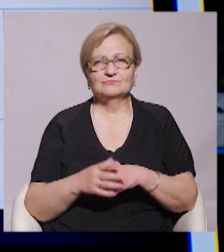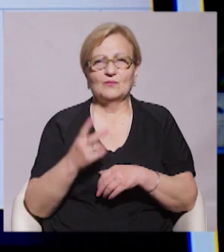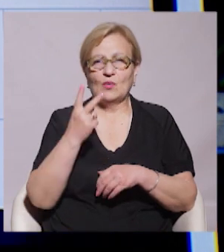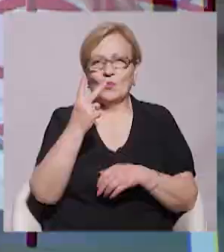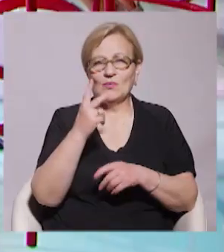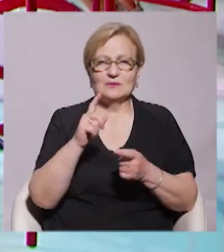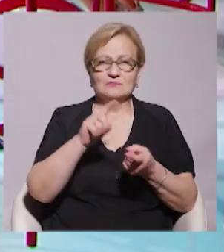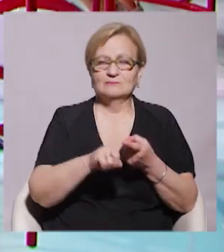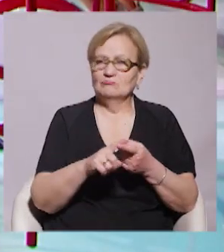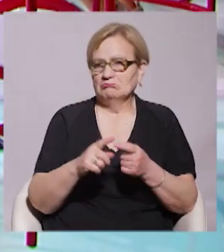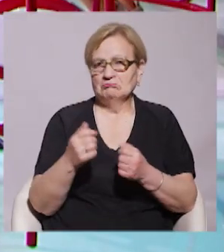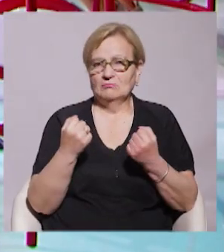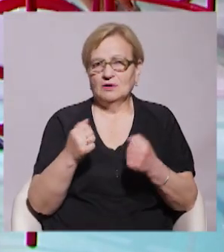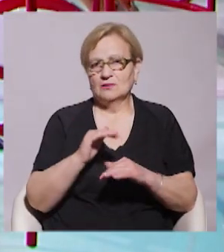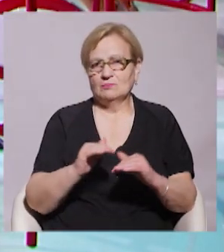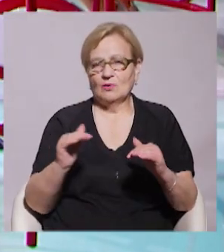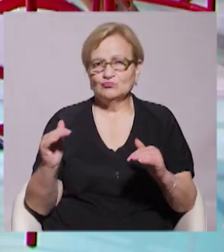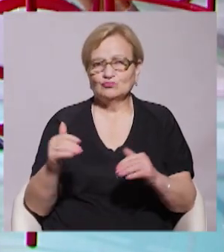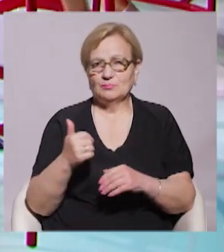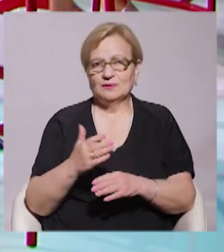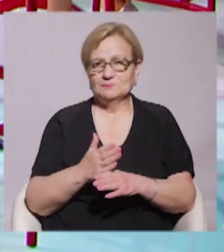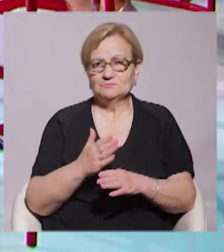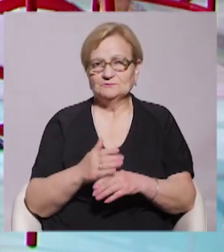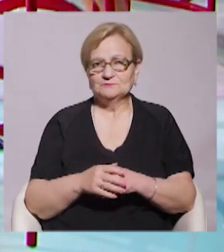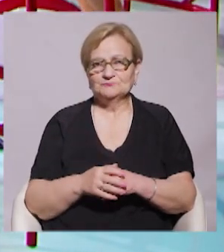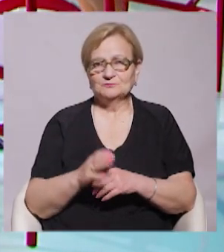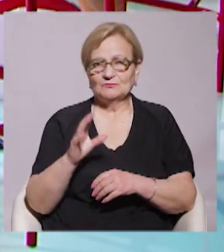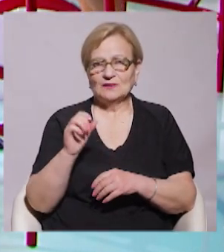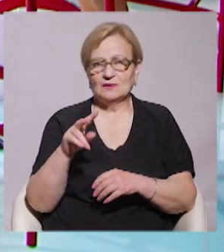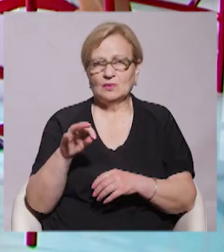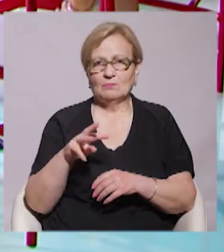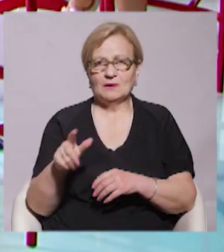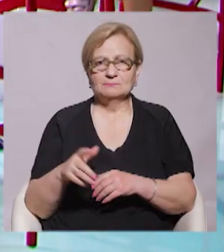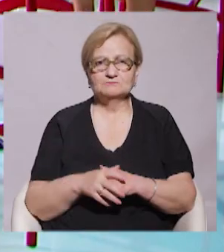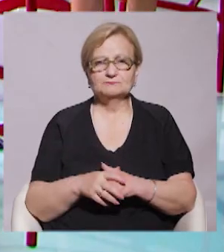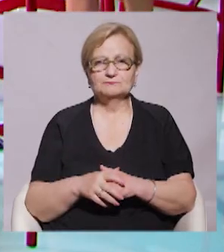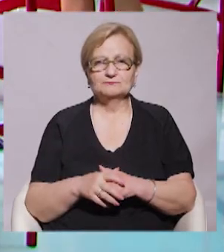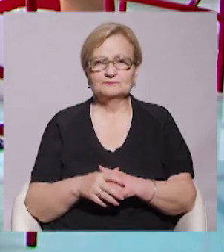რა მაგარი ბავშვები არიან. აა სალომე, მოდი.